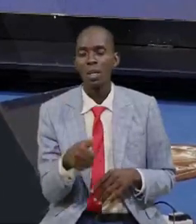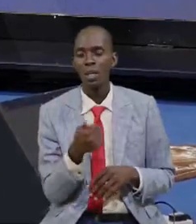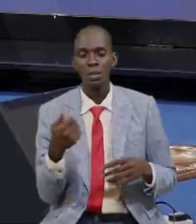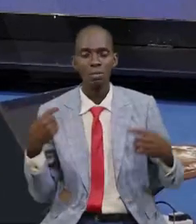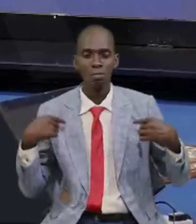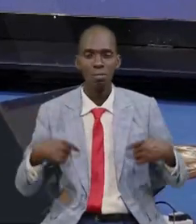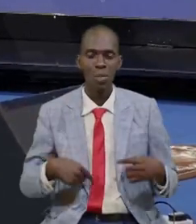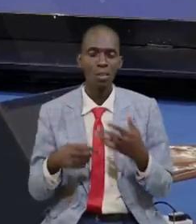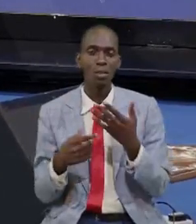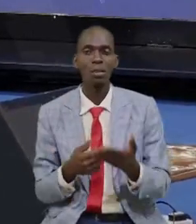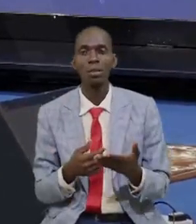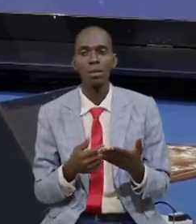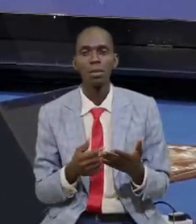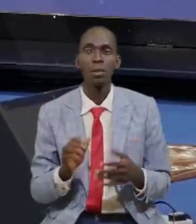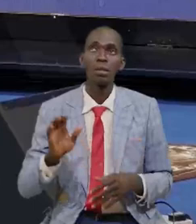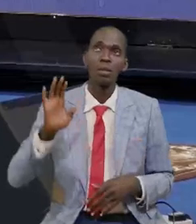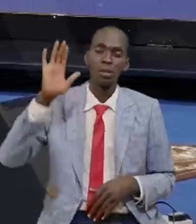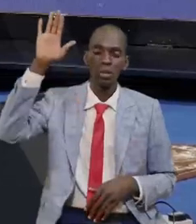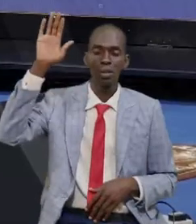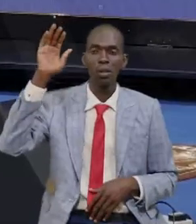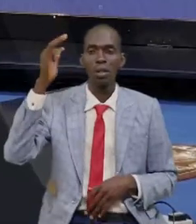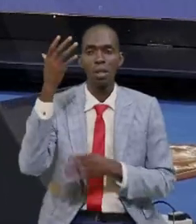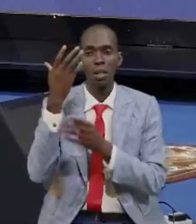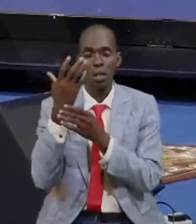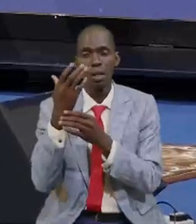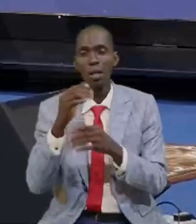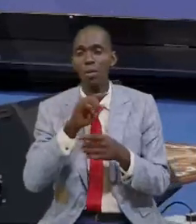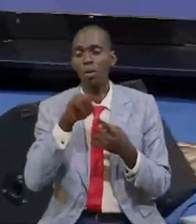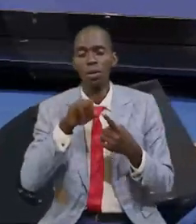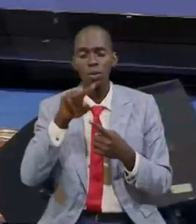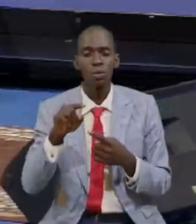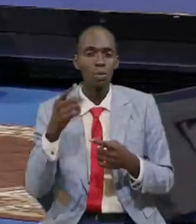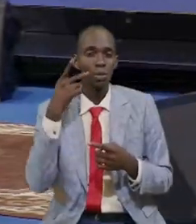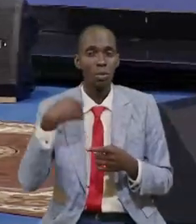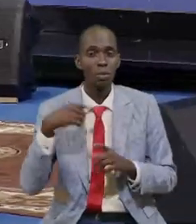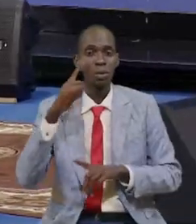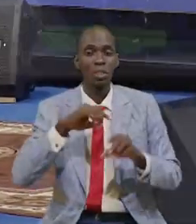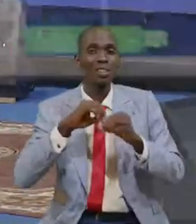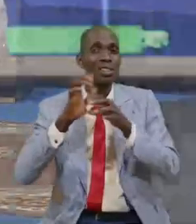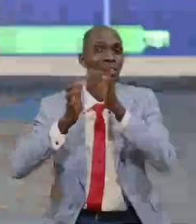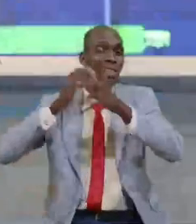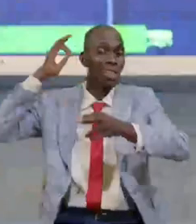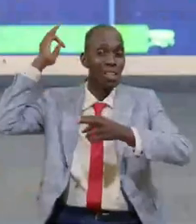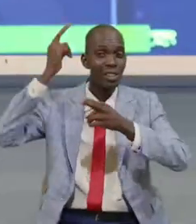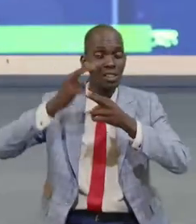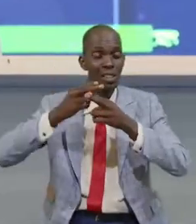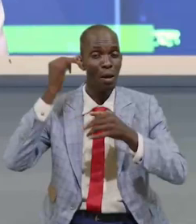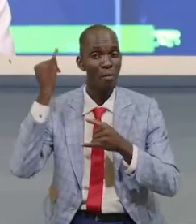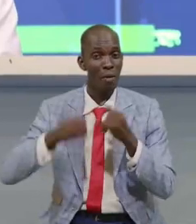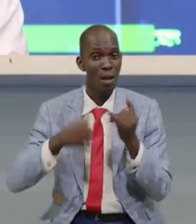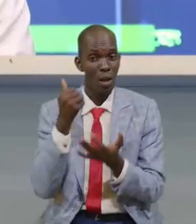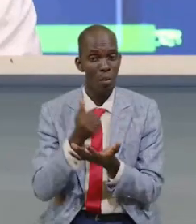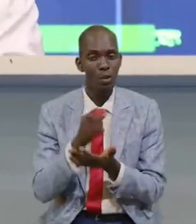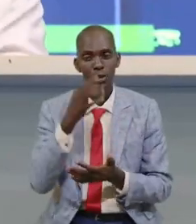affliction. Levez la main là. Lorsque vous aurez entendu le dernier amen, vous saurez que